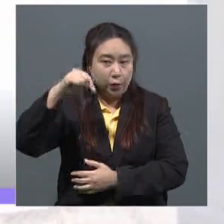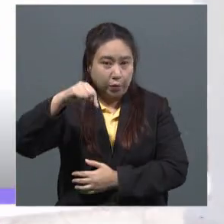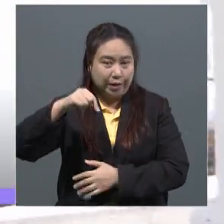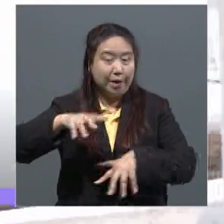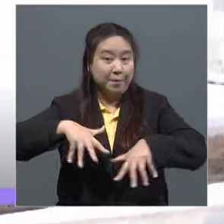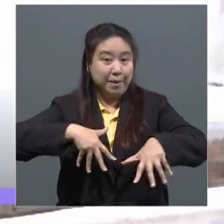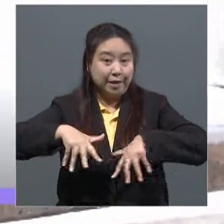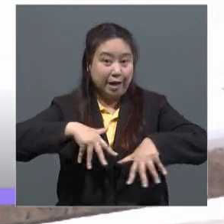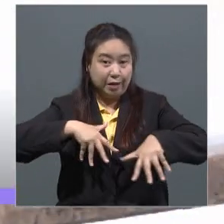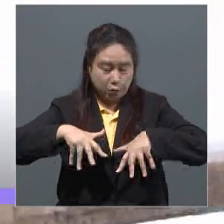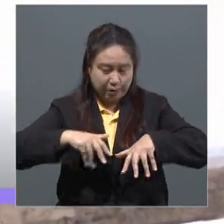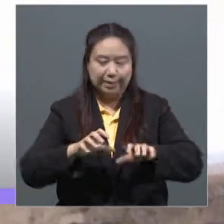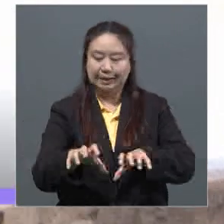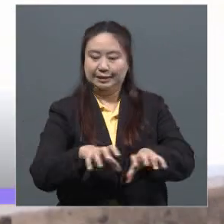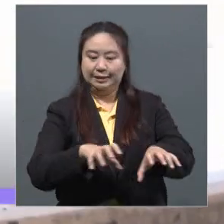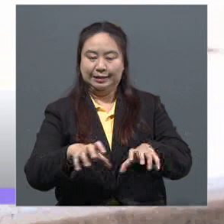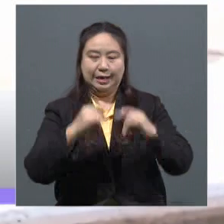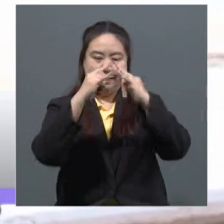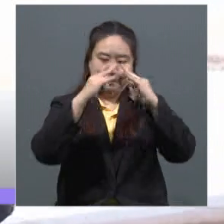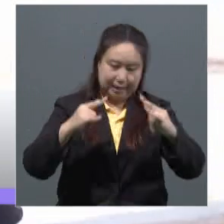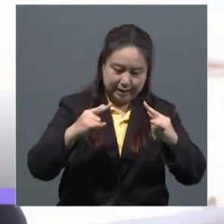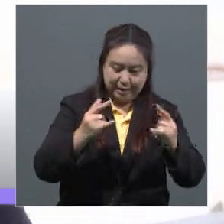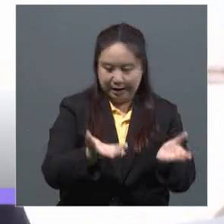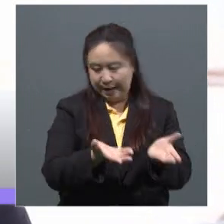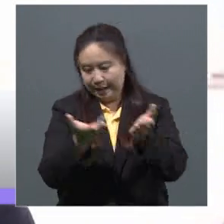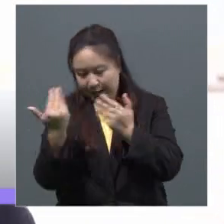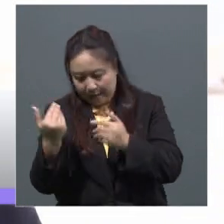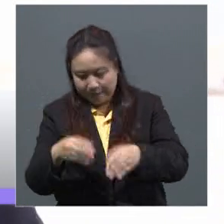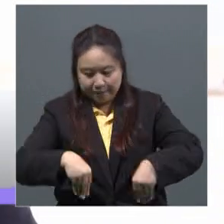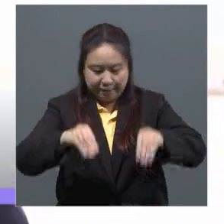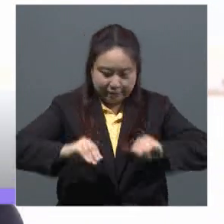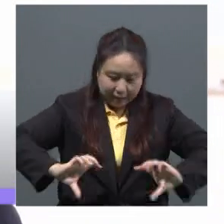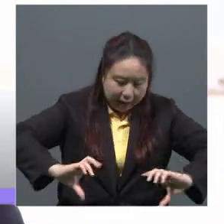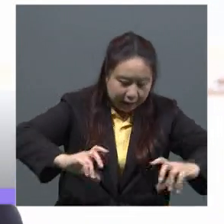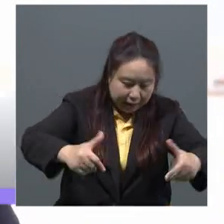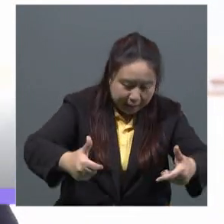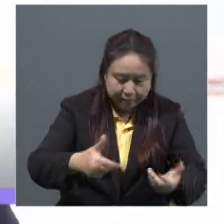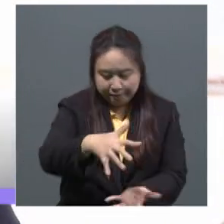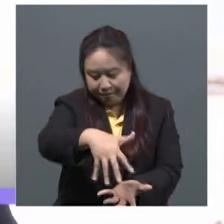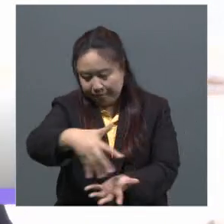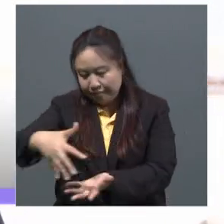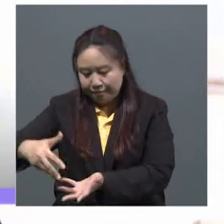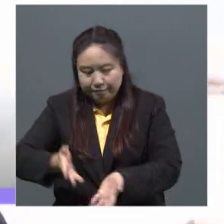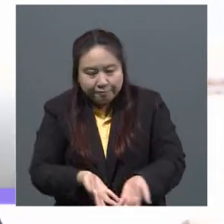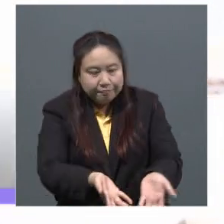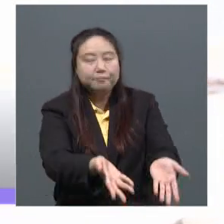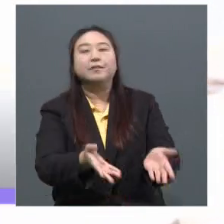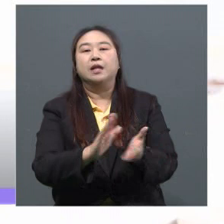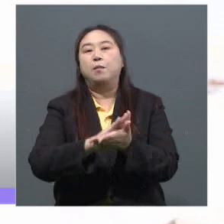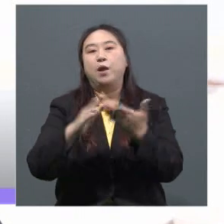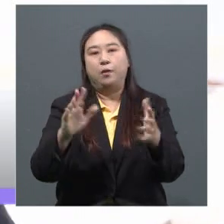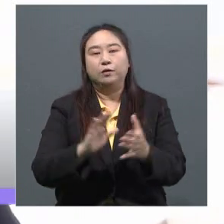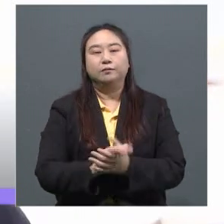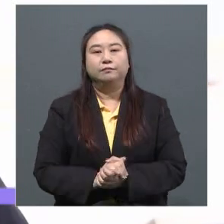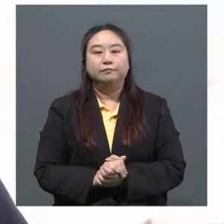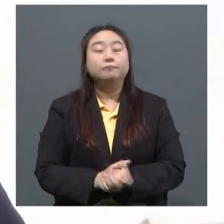านเองก็ได้มีการเคลียร์พื้นที่เก็บเต็นท์เก็บเสื่อรวมถึงทำความสะอาดเพื่อคืนพื้นที่ให้กับทางอบจ.สงขลาเป็นที่เรียบร้อยแล้ว